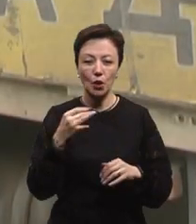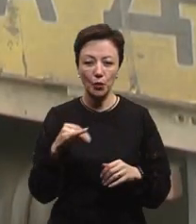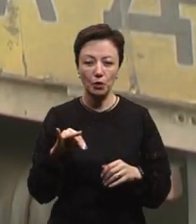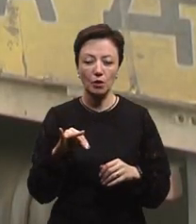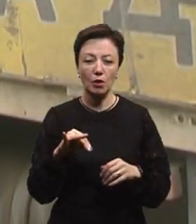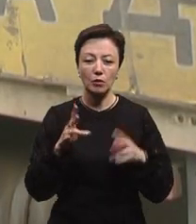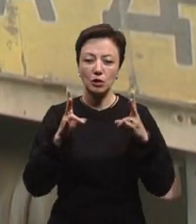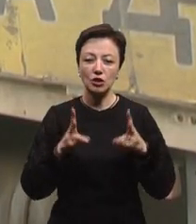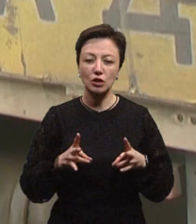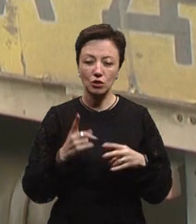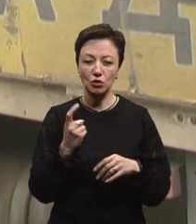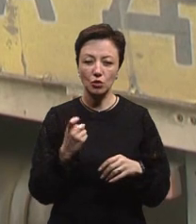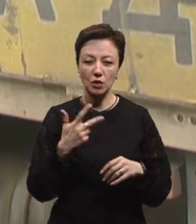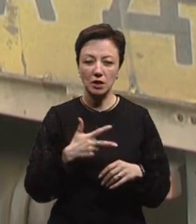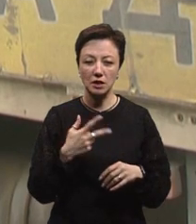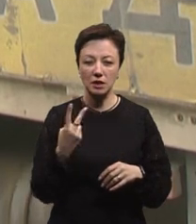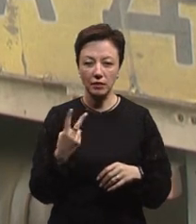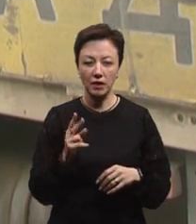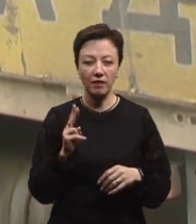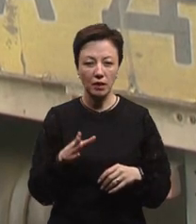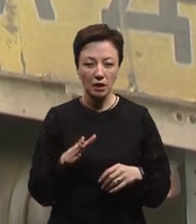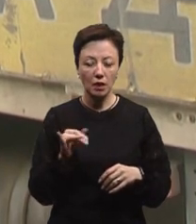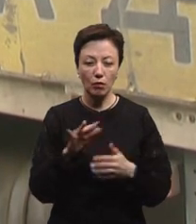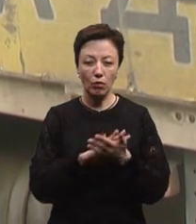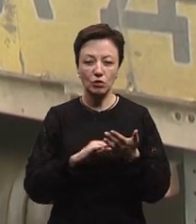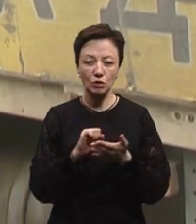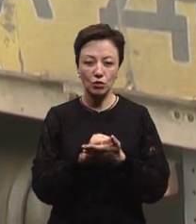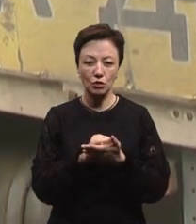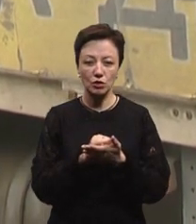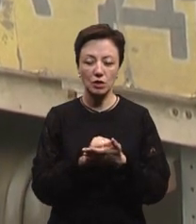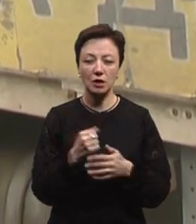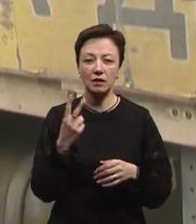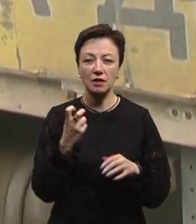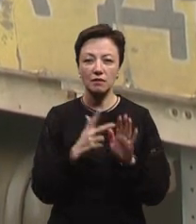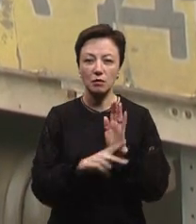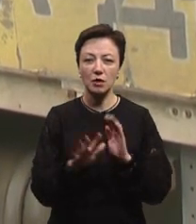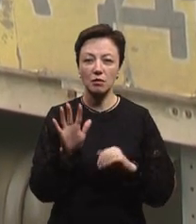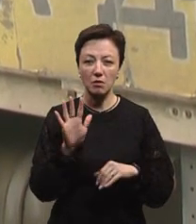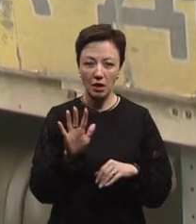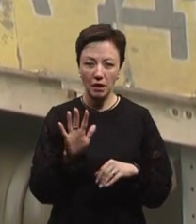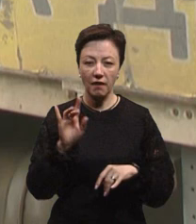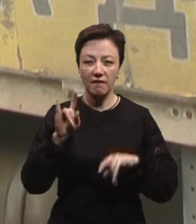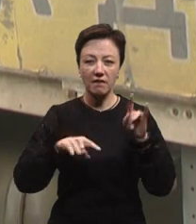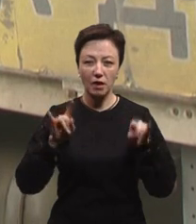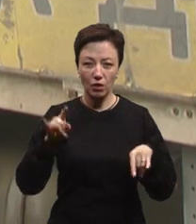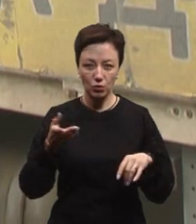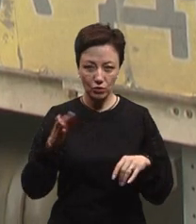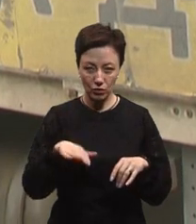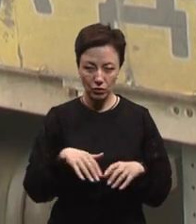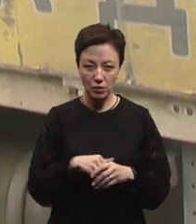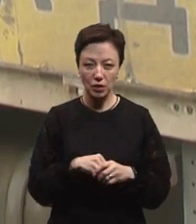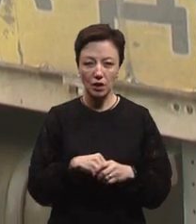постраждало 132 квартири і пошкоджено 285 вікон у конструкції там